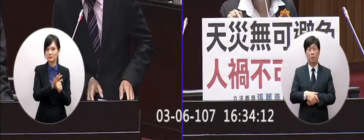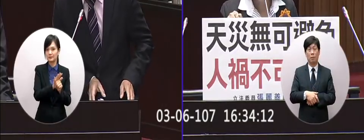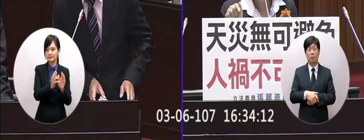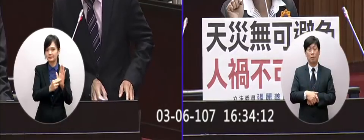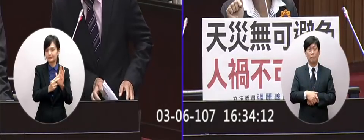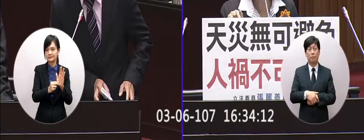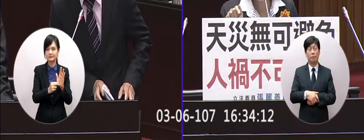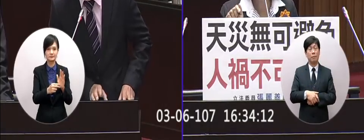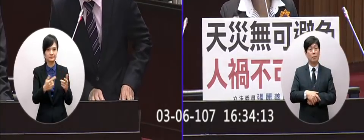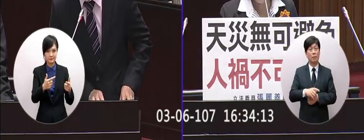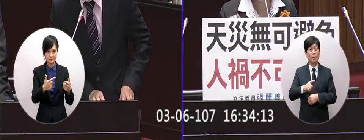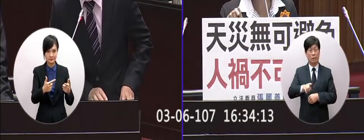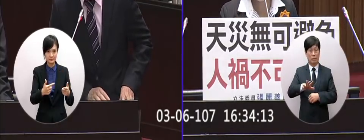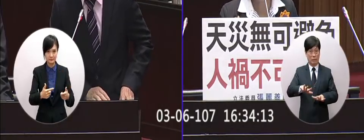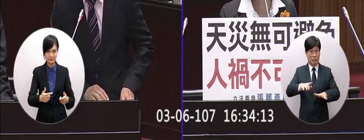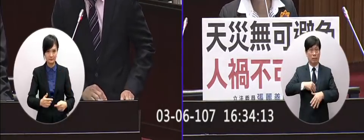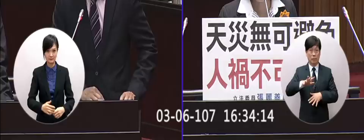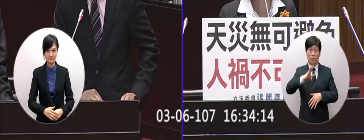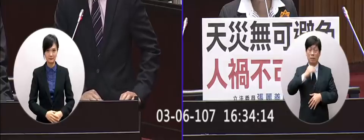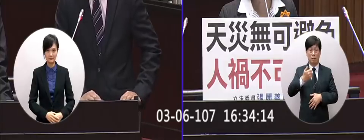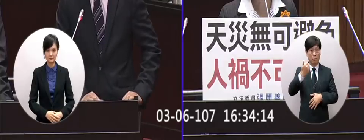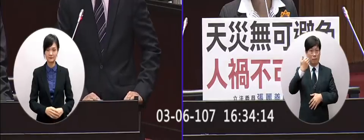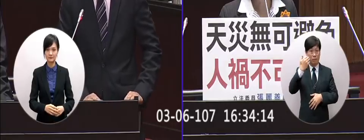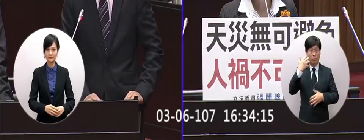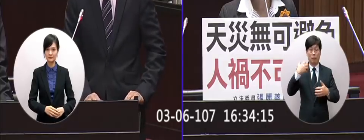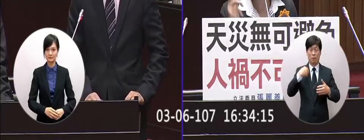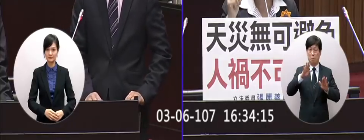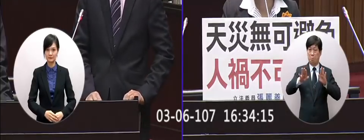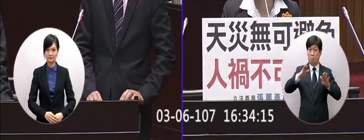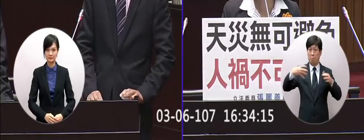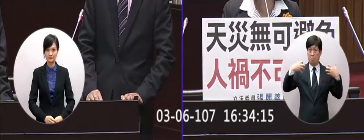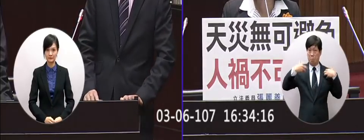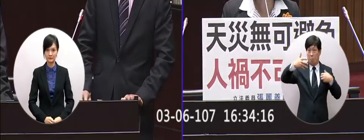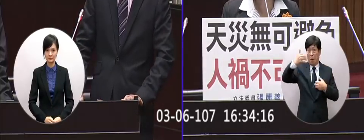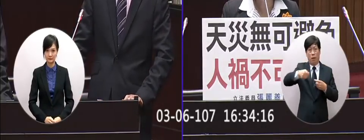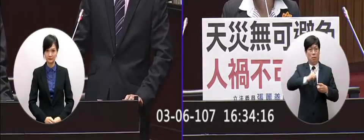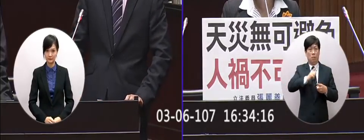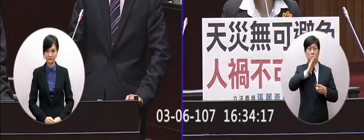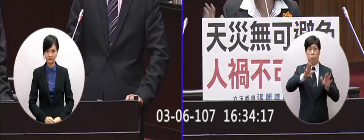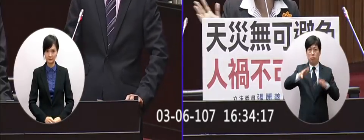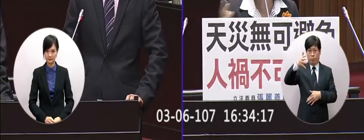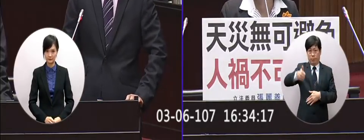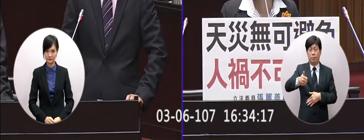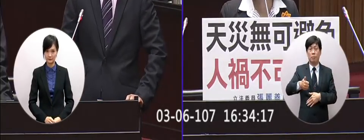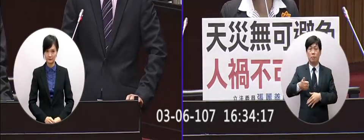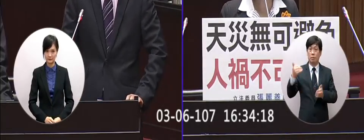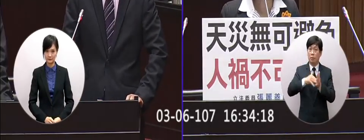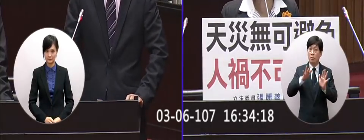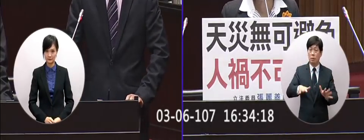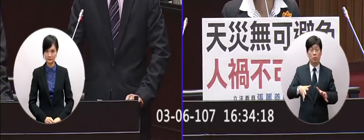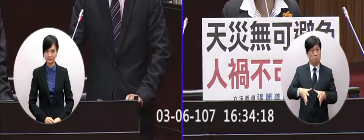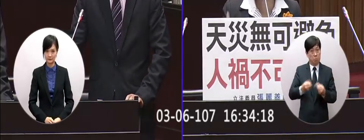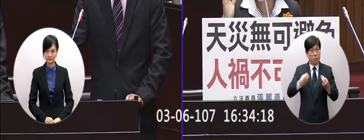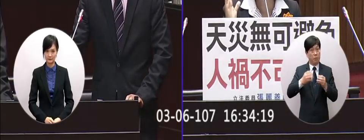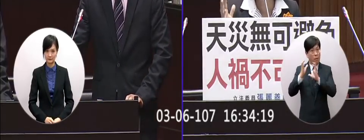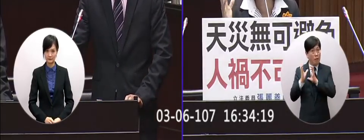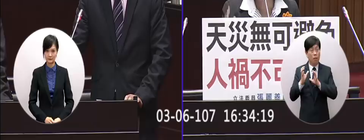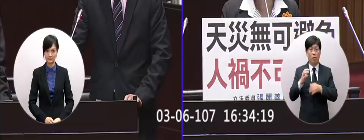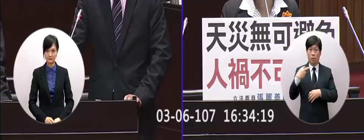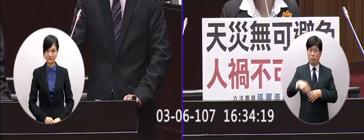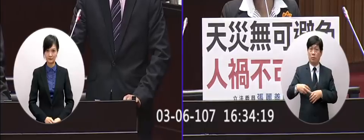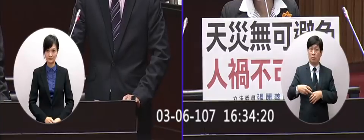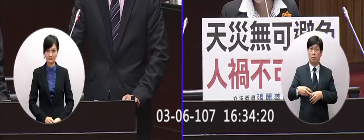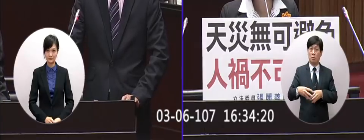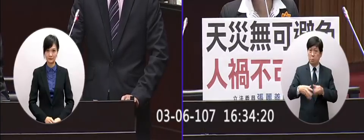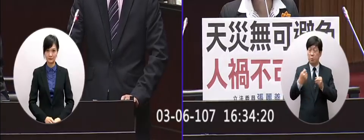个 我可以把 在现场指挥官呐、啊？他就是现场指挥官呐、啊，到目前为止不用承担任何责任，还不